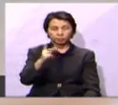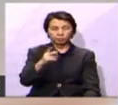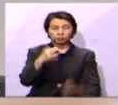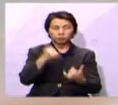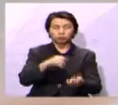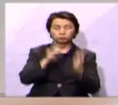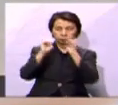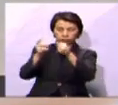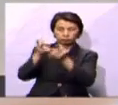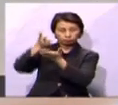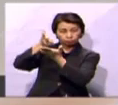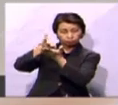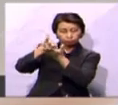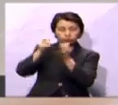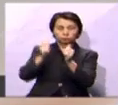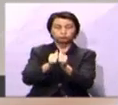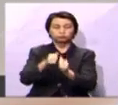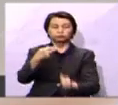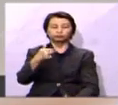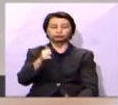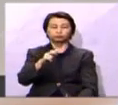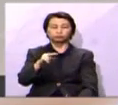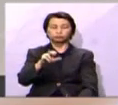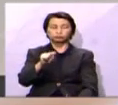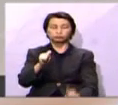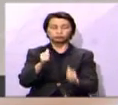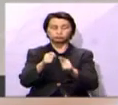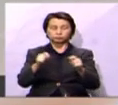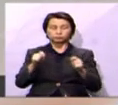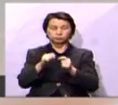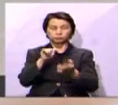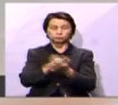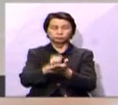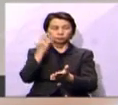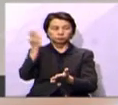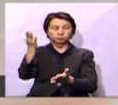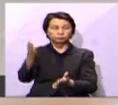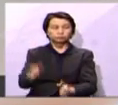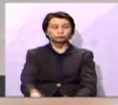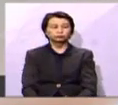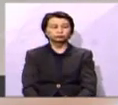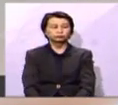lintas langsung bersama wartawan Hana Adlin di lokasi. Silakan Hana.